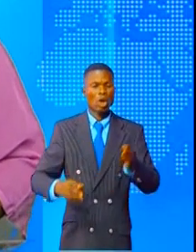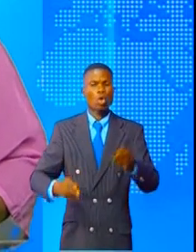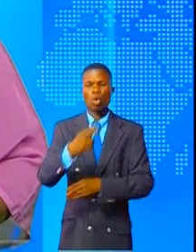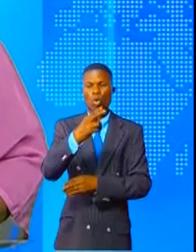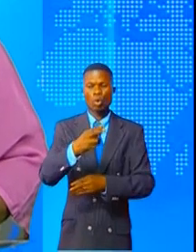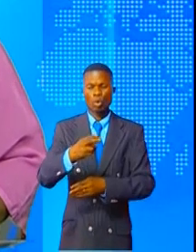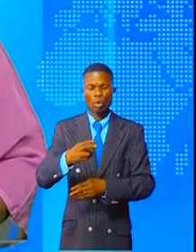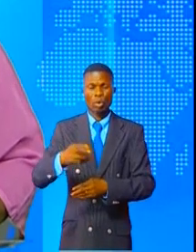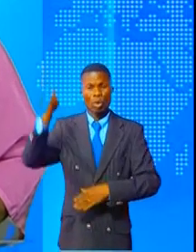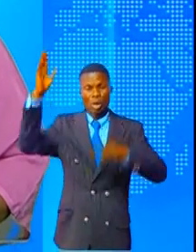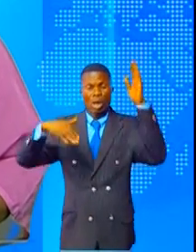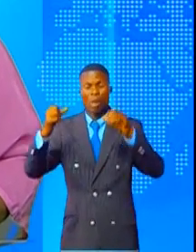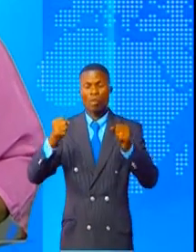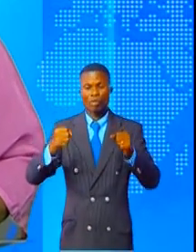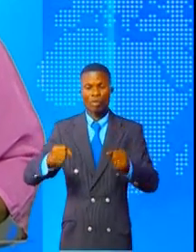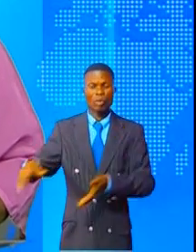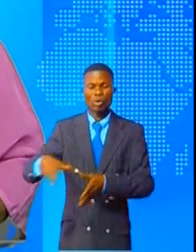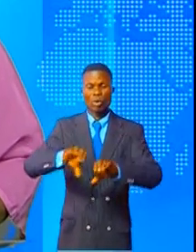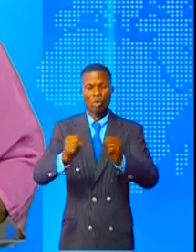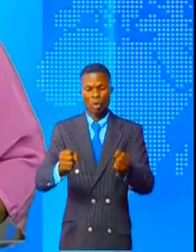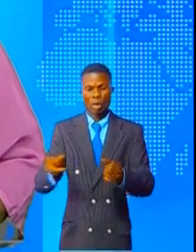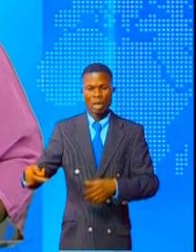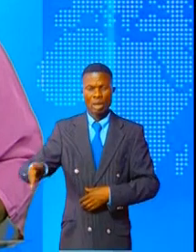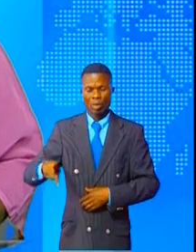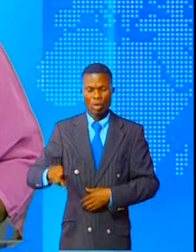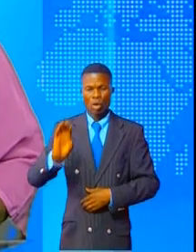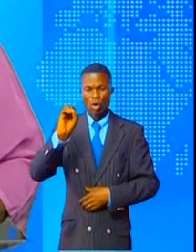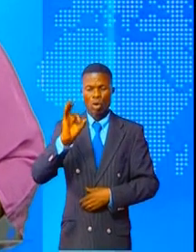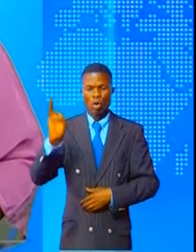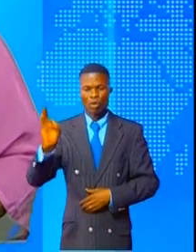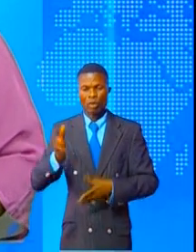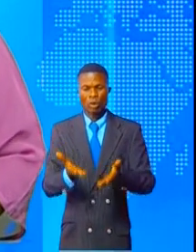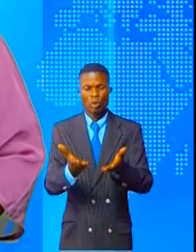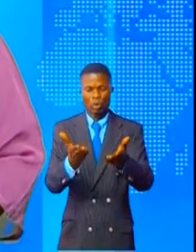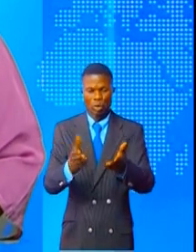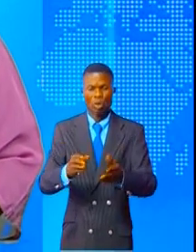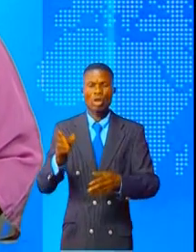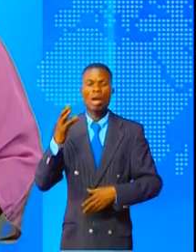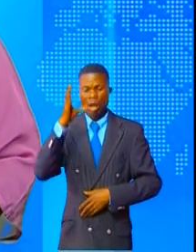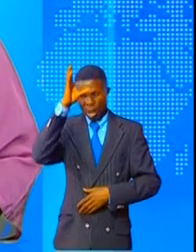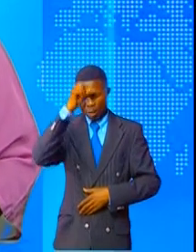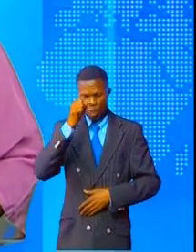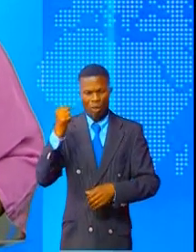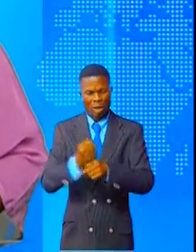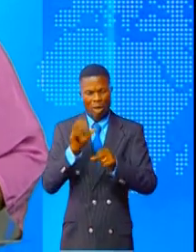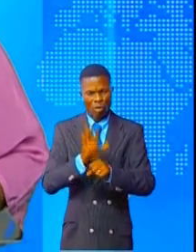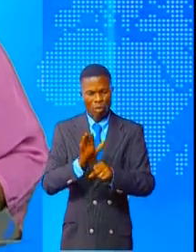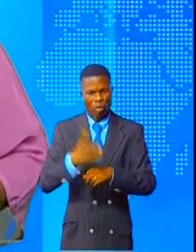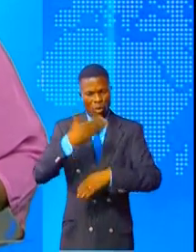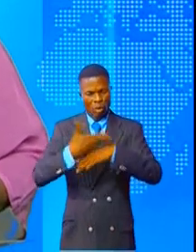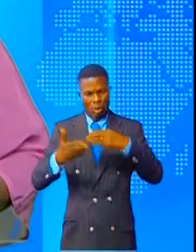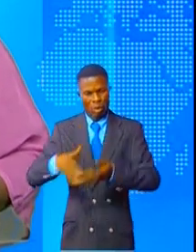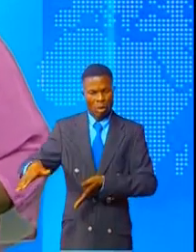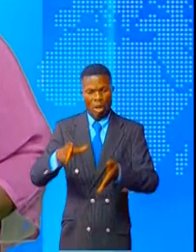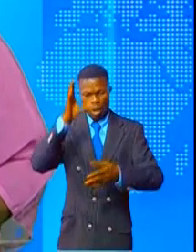à une forte pluie la direction provinciale de l'office des routes kouilou à travers sa brigade des travaux d'entretien des clous